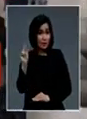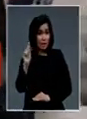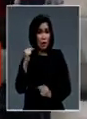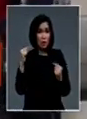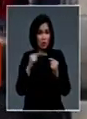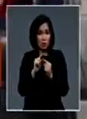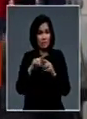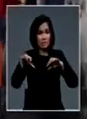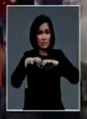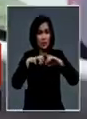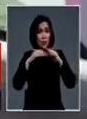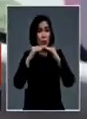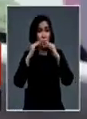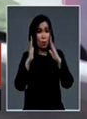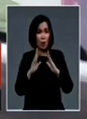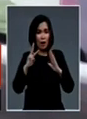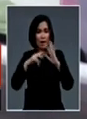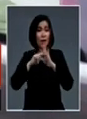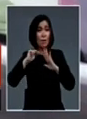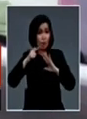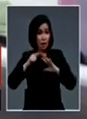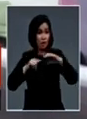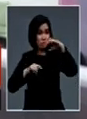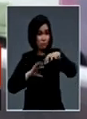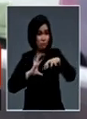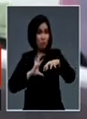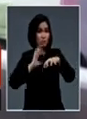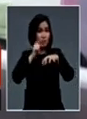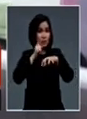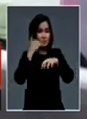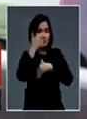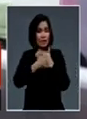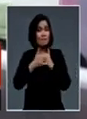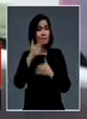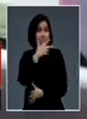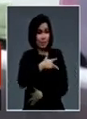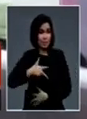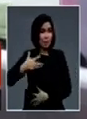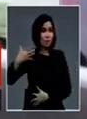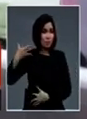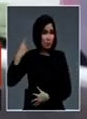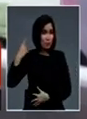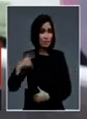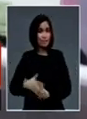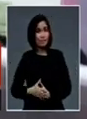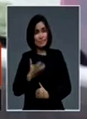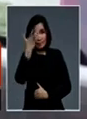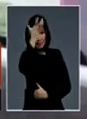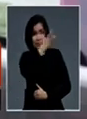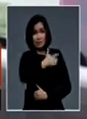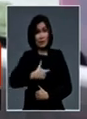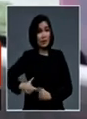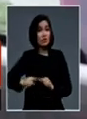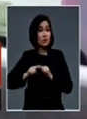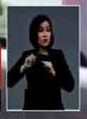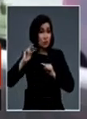ำพระราชวังคริสเทนบอร์กในกรุงโคเปนเฮเกนของเดนมาร์กเมื่อวานนี้ค่ะโดยทางสมเด็จพระราชินีนาถมาร์กเกรเทอร์ที่2